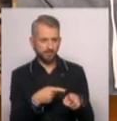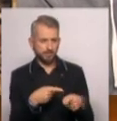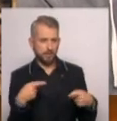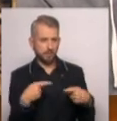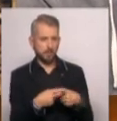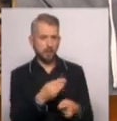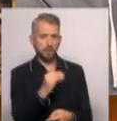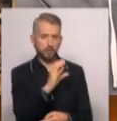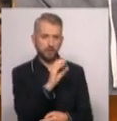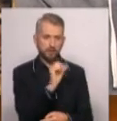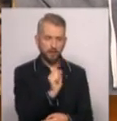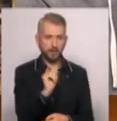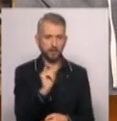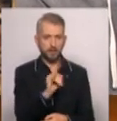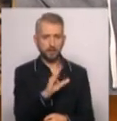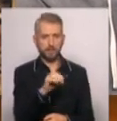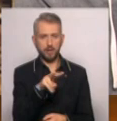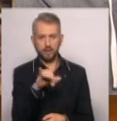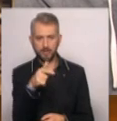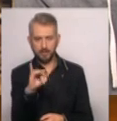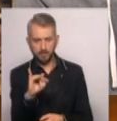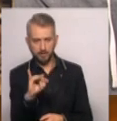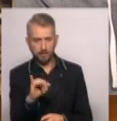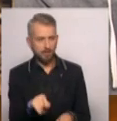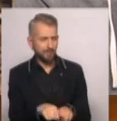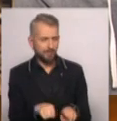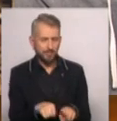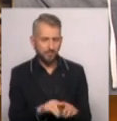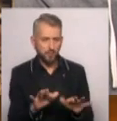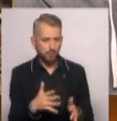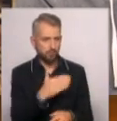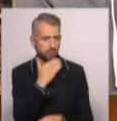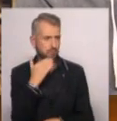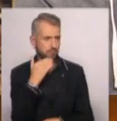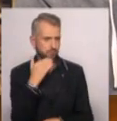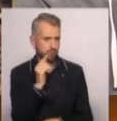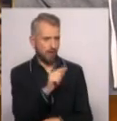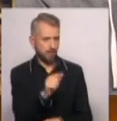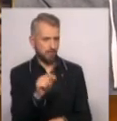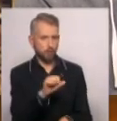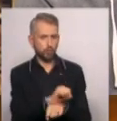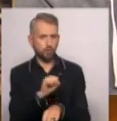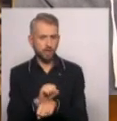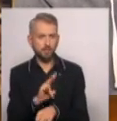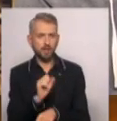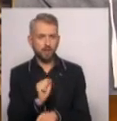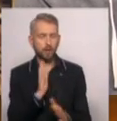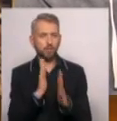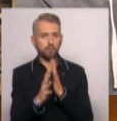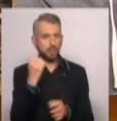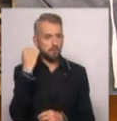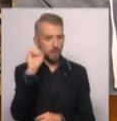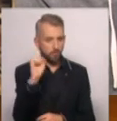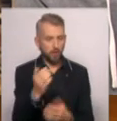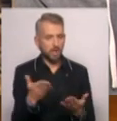перетині Щусєва і Олени Теліги. Така сама історія з багатьма зупинками на тому ж проспекті Перемоги, який